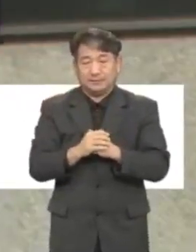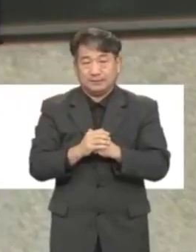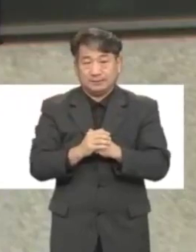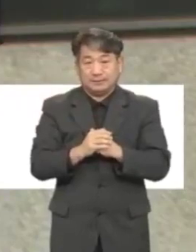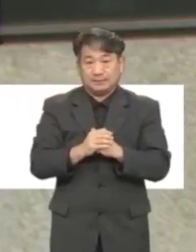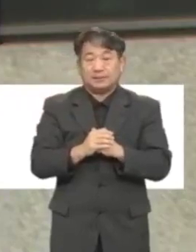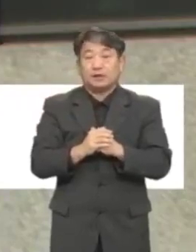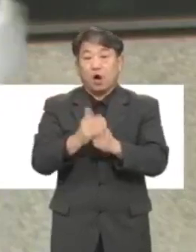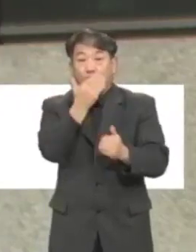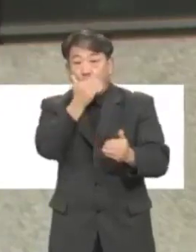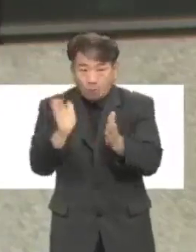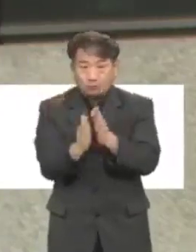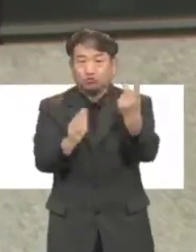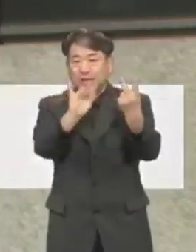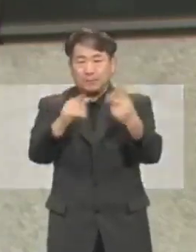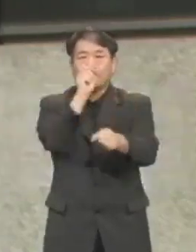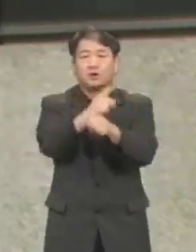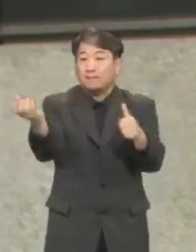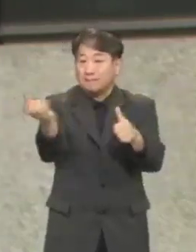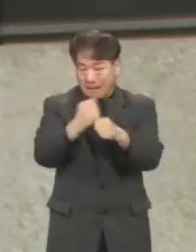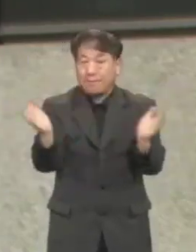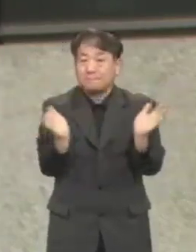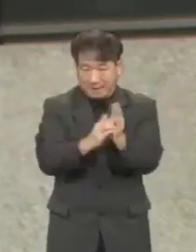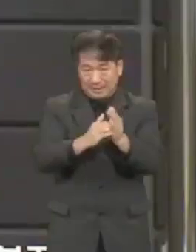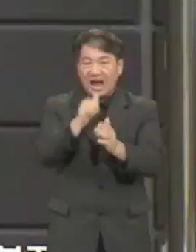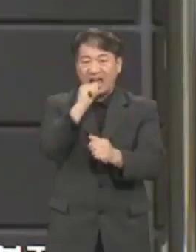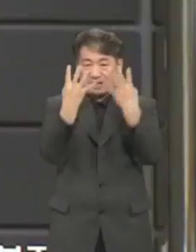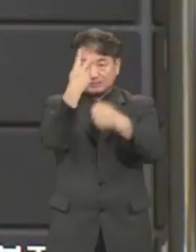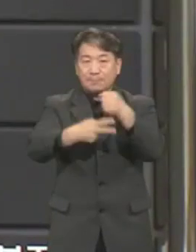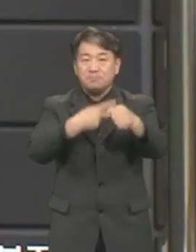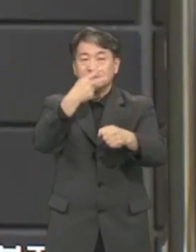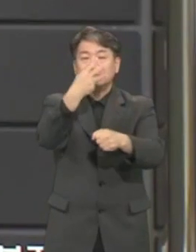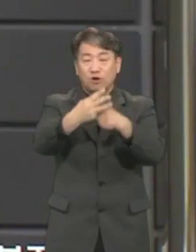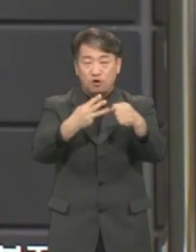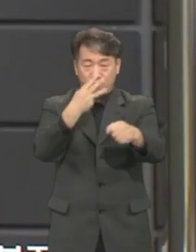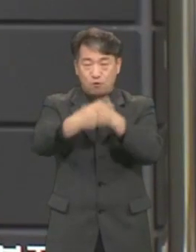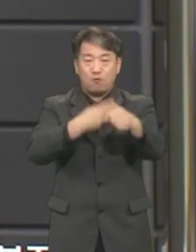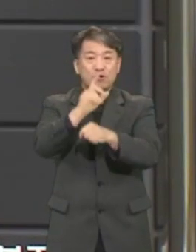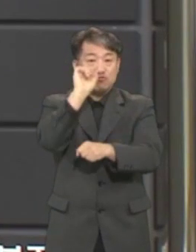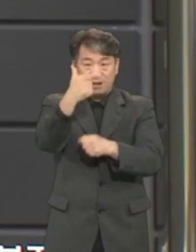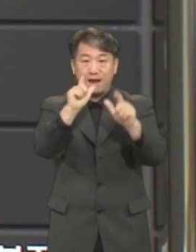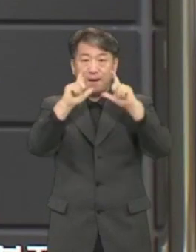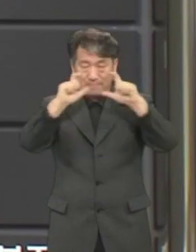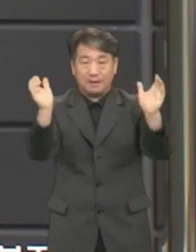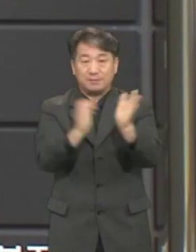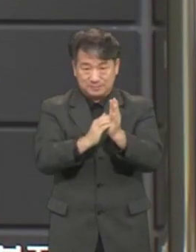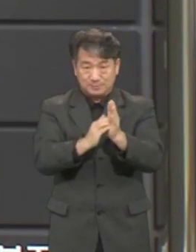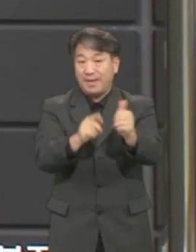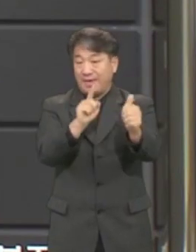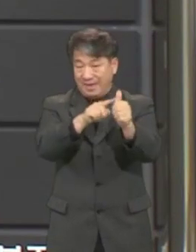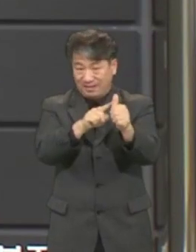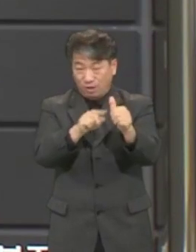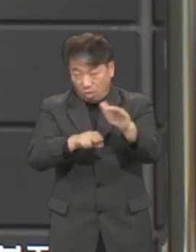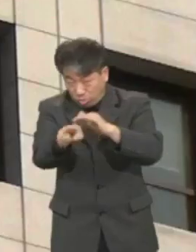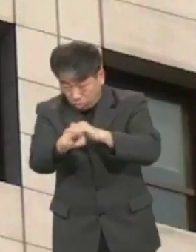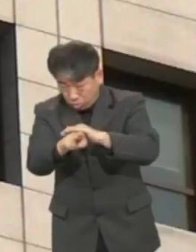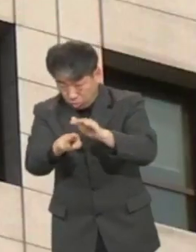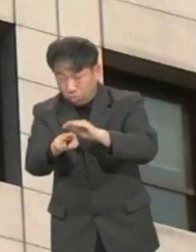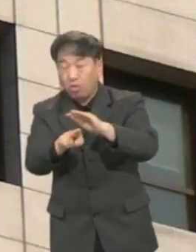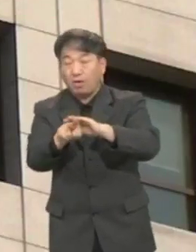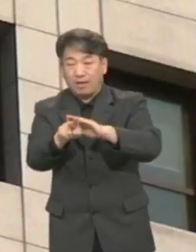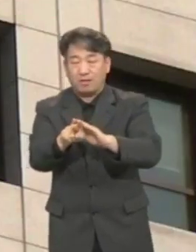검찰은 공범 두명은 이미 검거돼 징역 3년과 징역 6개월의 령을 선고받았지만는 도피 끝에 체포돼 기소가